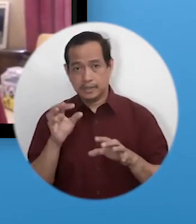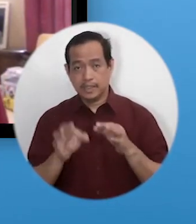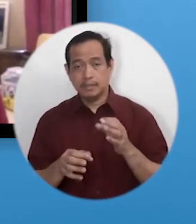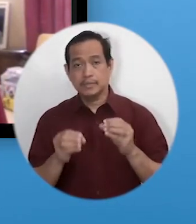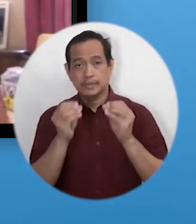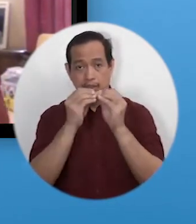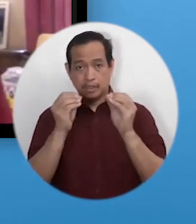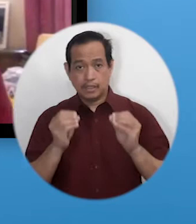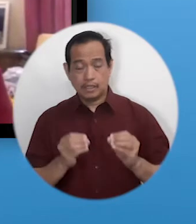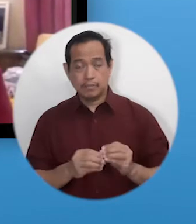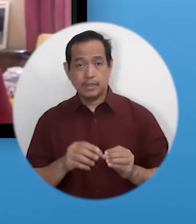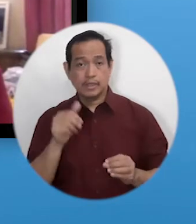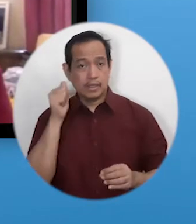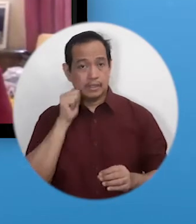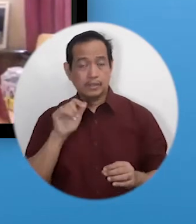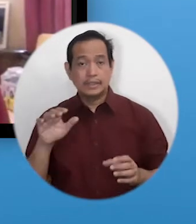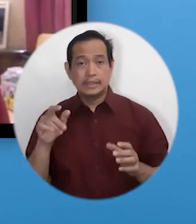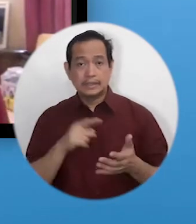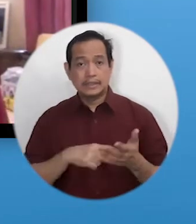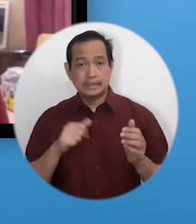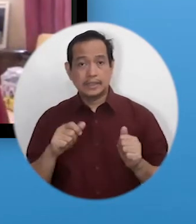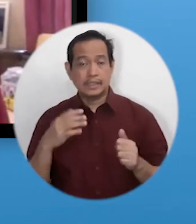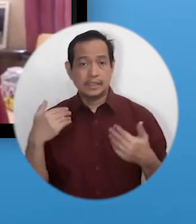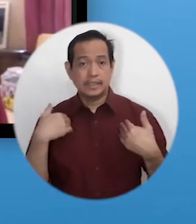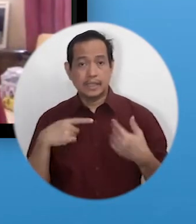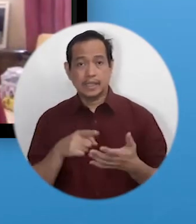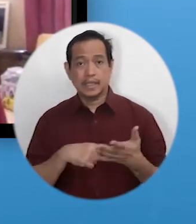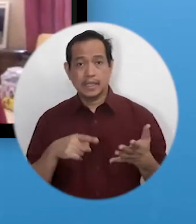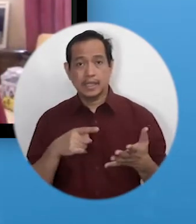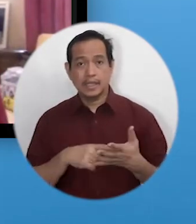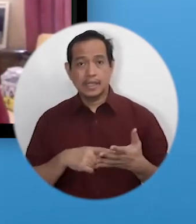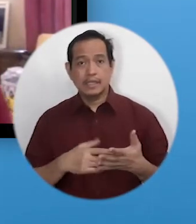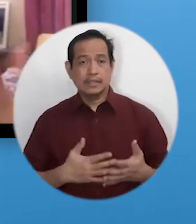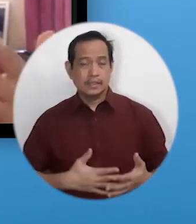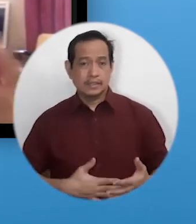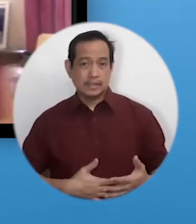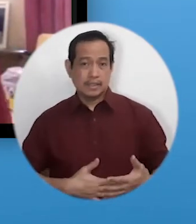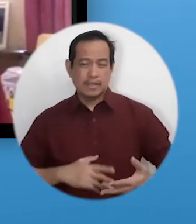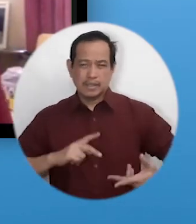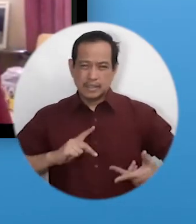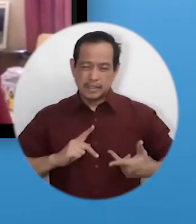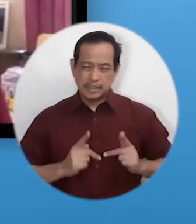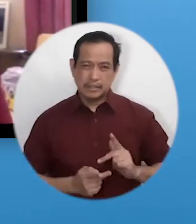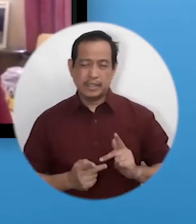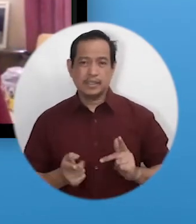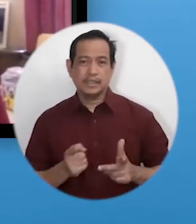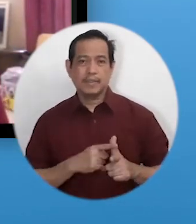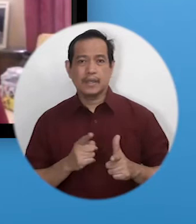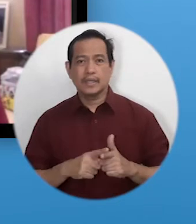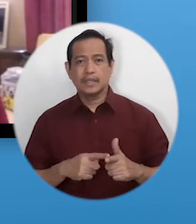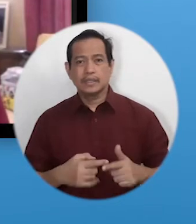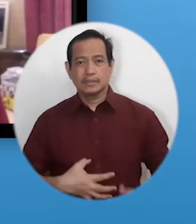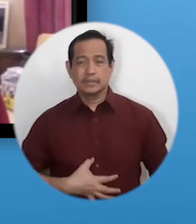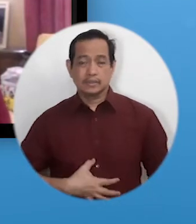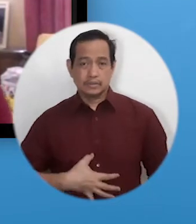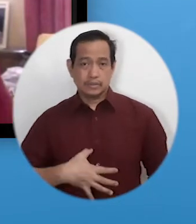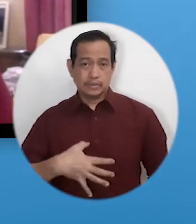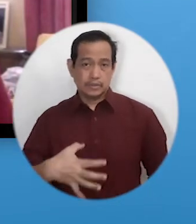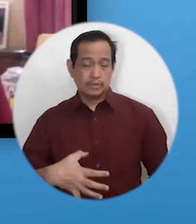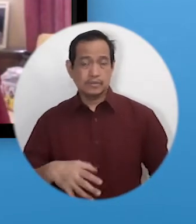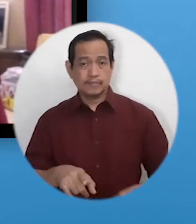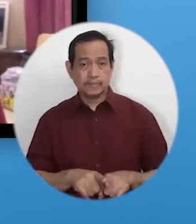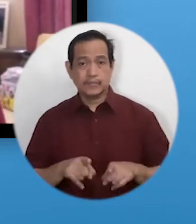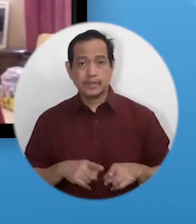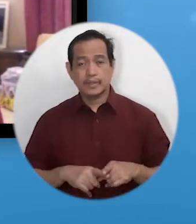kung nasa obaryo ng babae, pwede ito magkaroon ng bata yung pananakit ng tiyan at pwede din ito lumobo